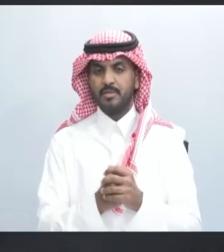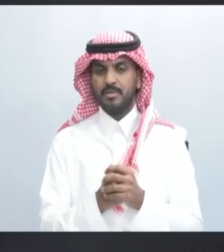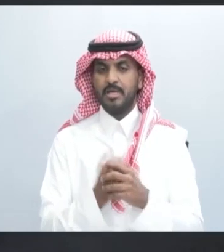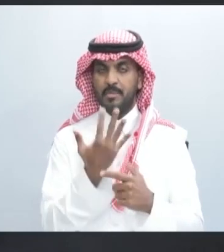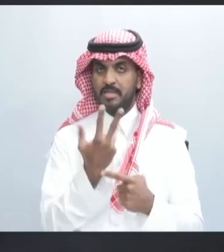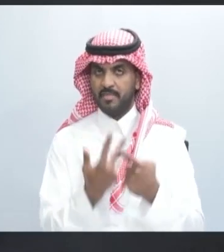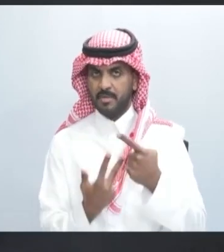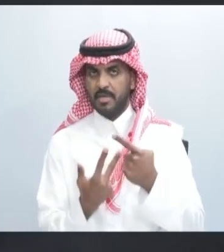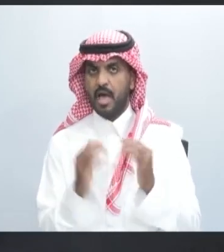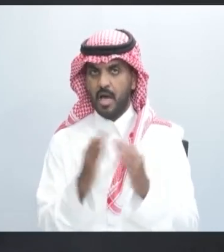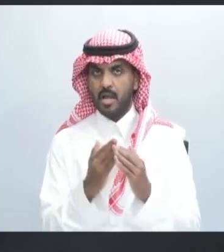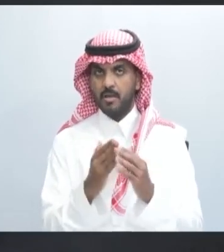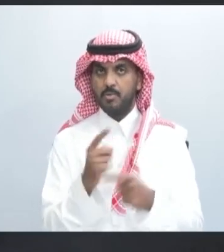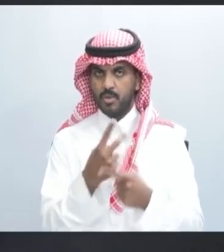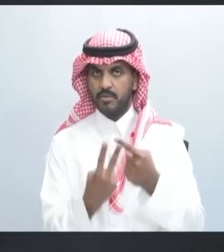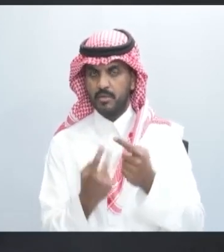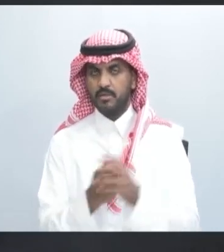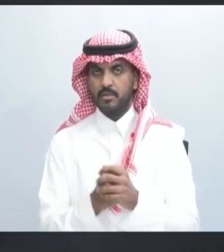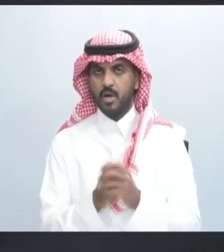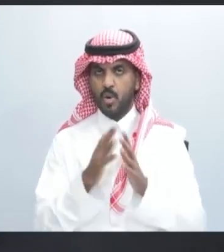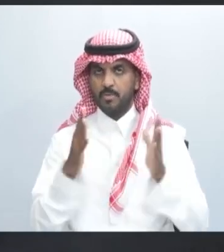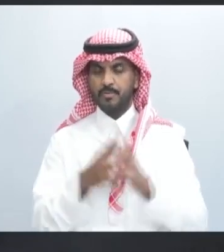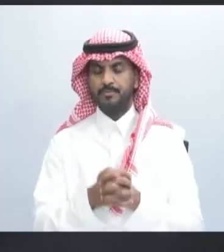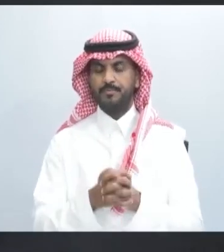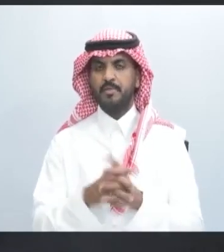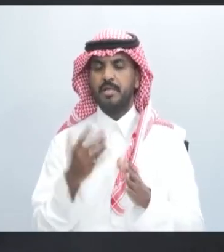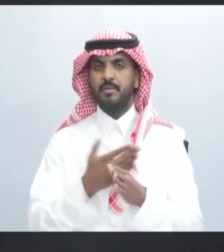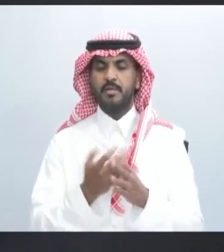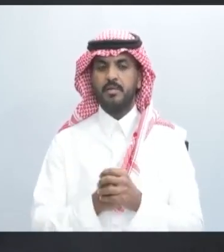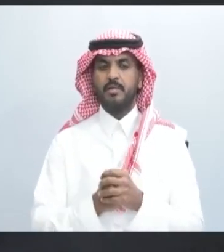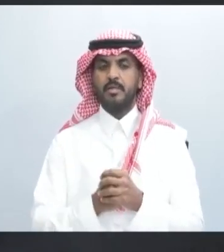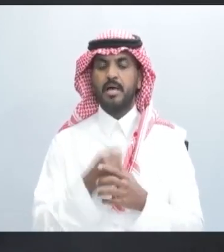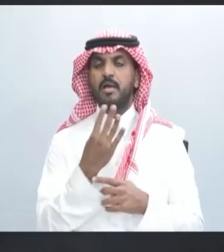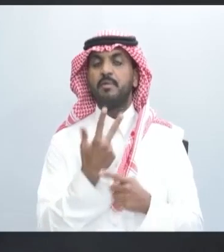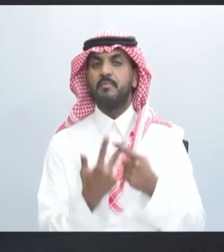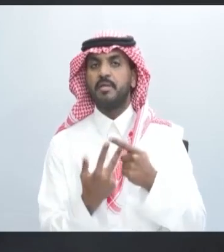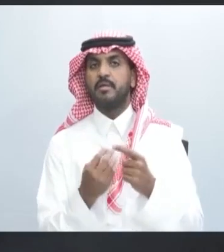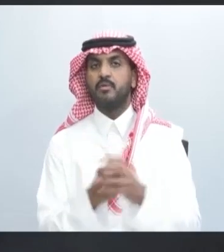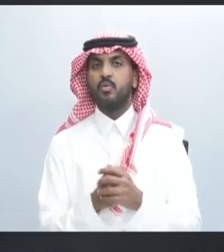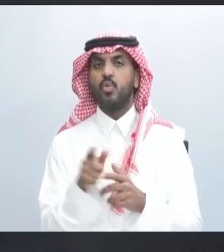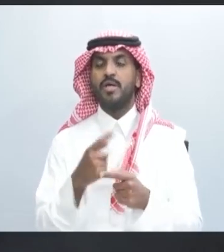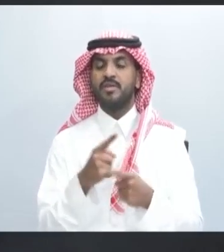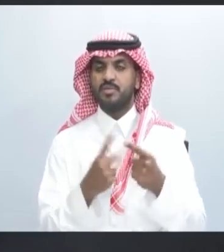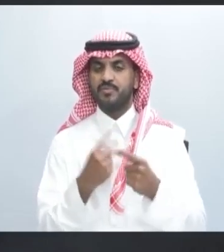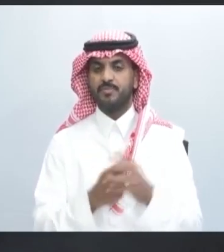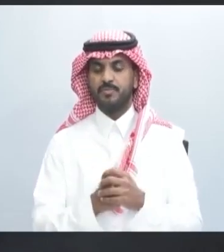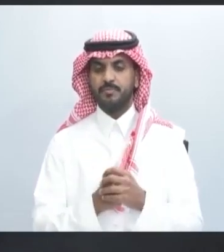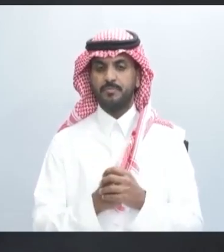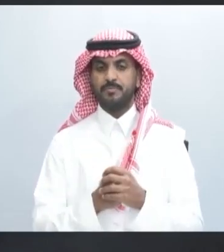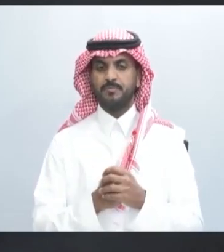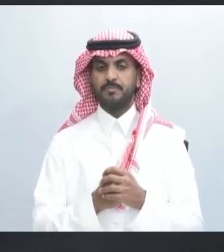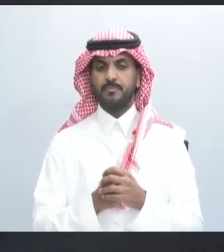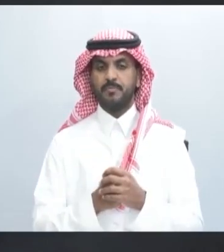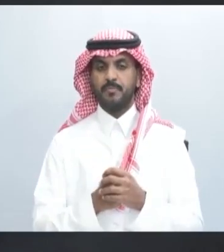رايكم اقل من النصف ولا اكبر من النصف اكبر لماذا لان اربعه اثمان هو النصف اكبر خمسه اثمان